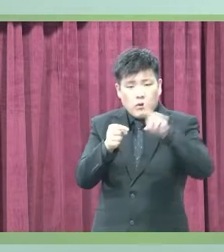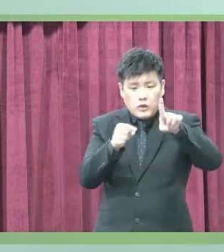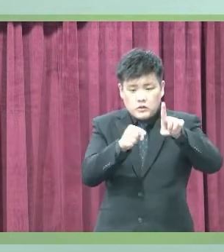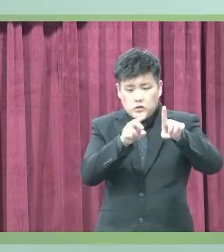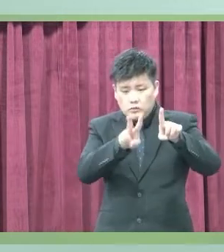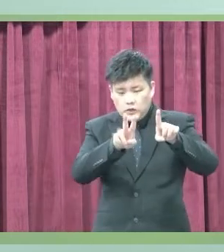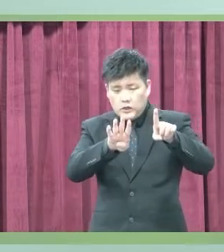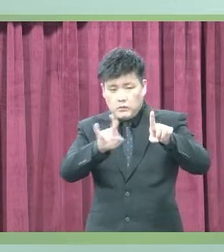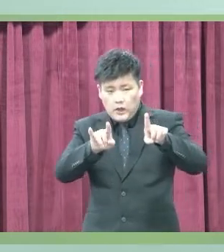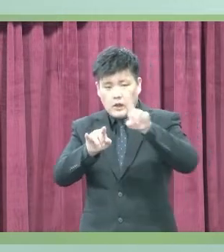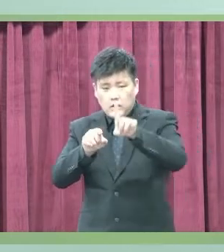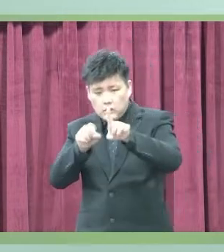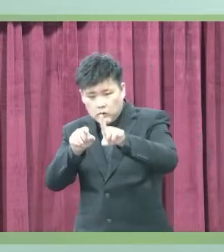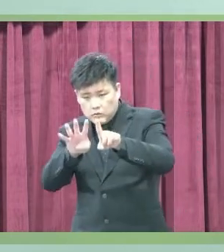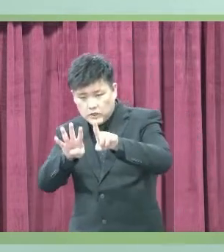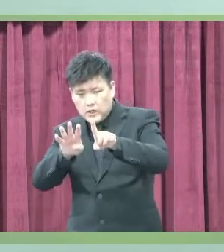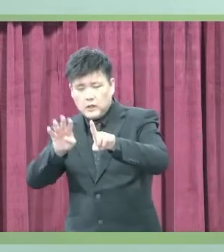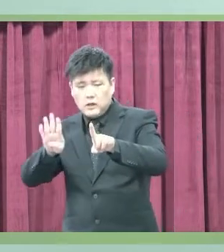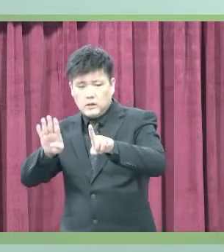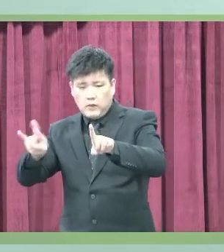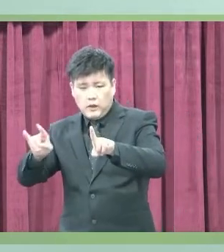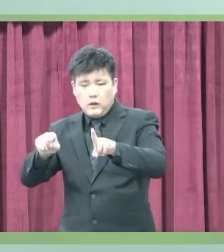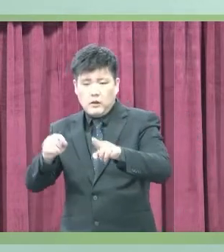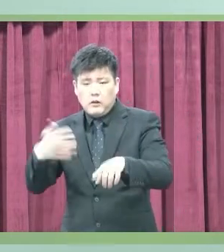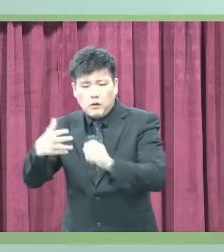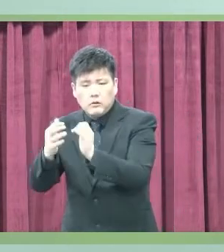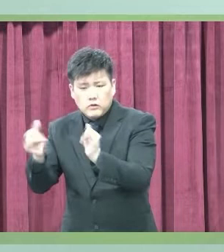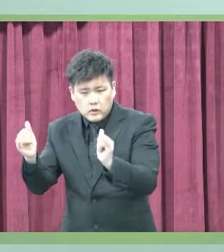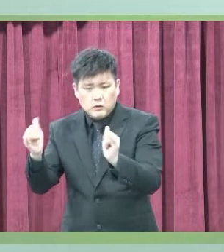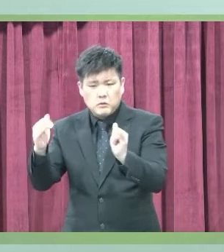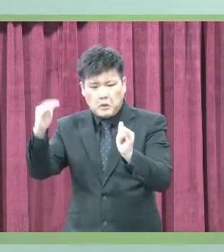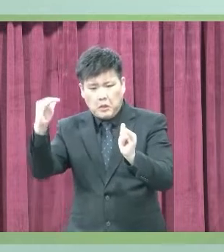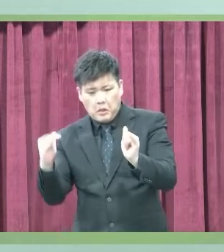1.2배, 1.4배로 미수검자가 수검자보다 낮습니다.